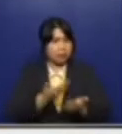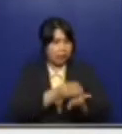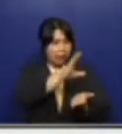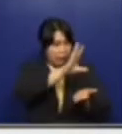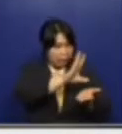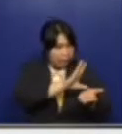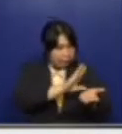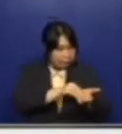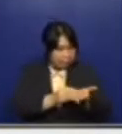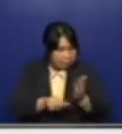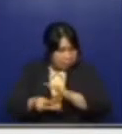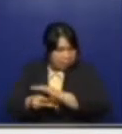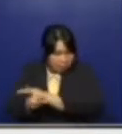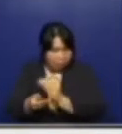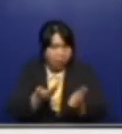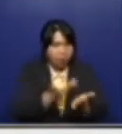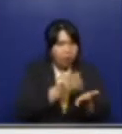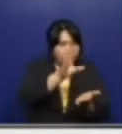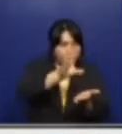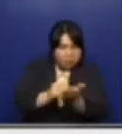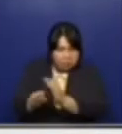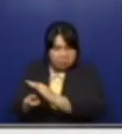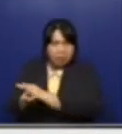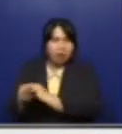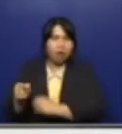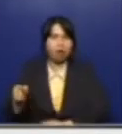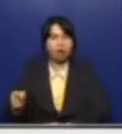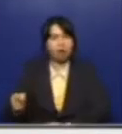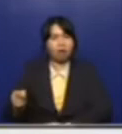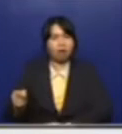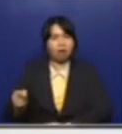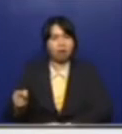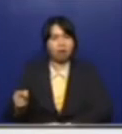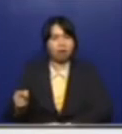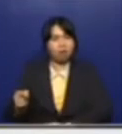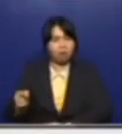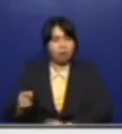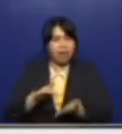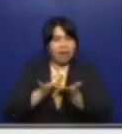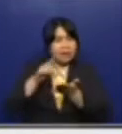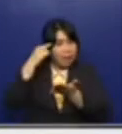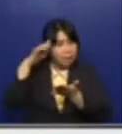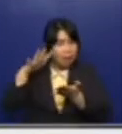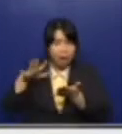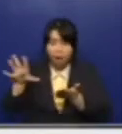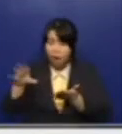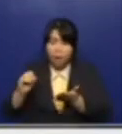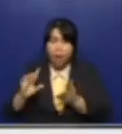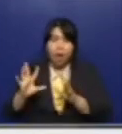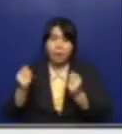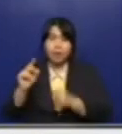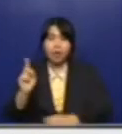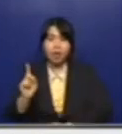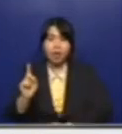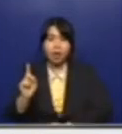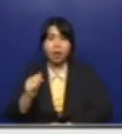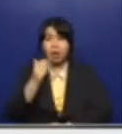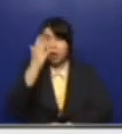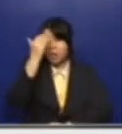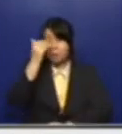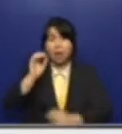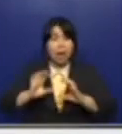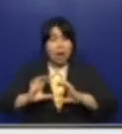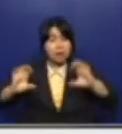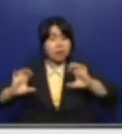ยเก็บเงินส่งสวยยาบ้ามันหายไปไหนหมดทำไมคนมีสีข